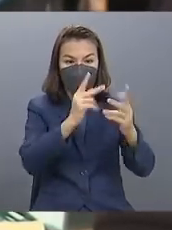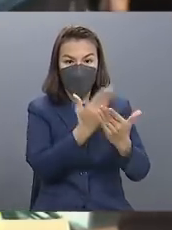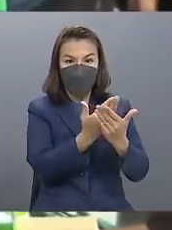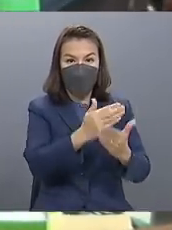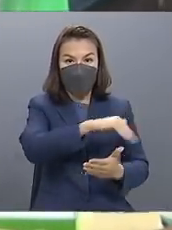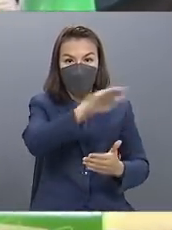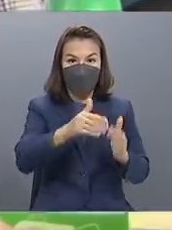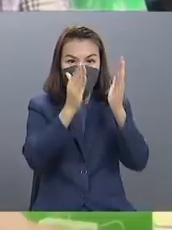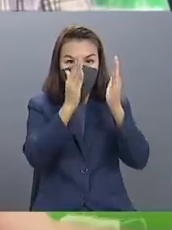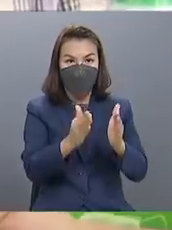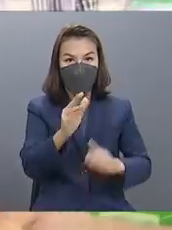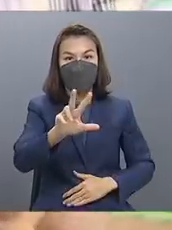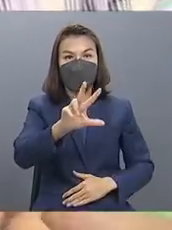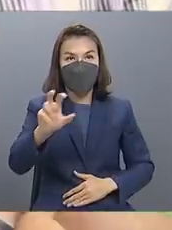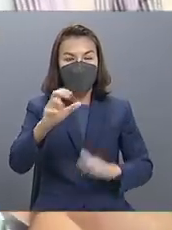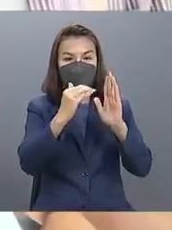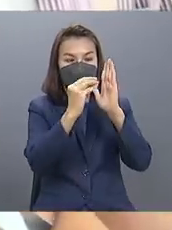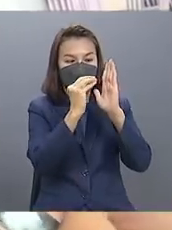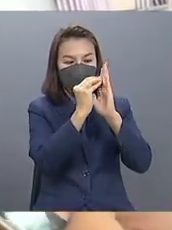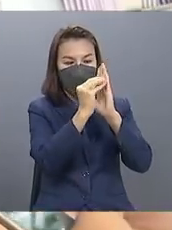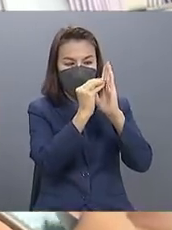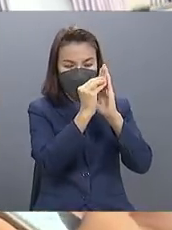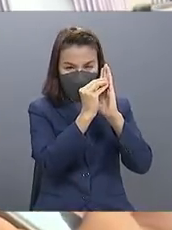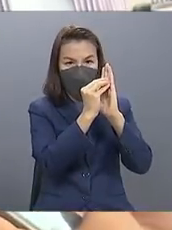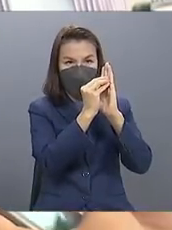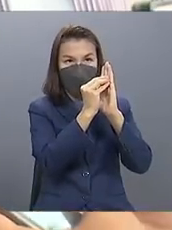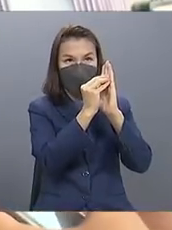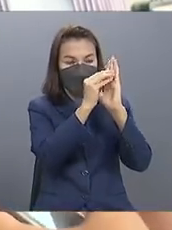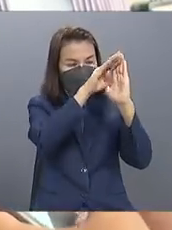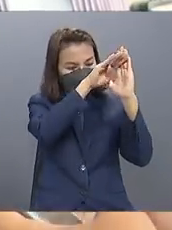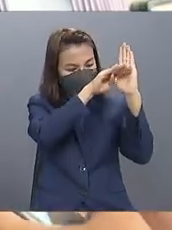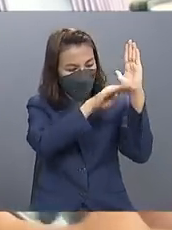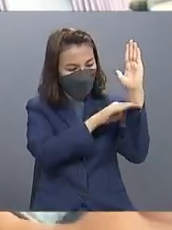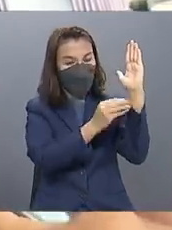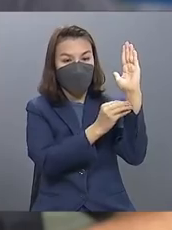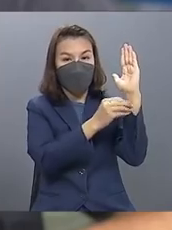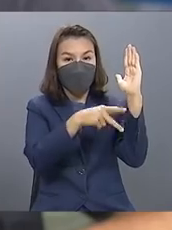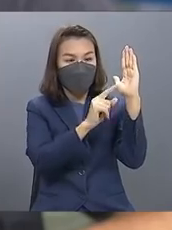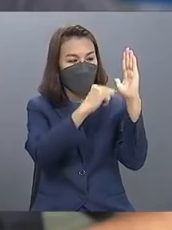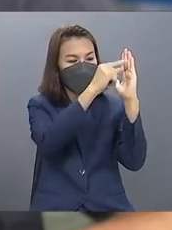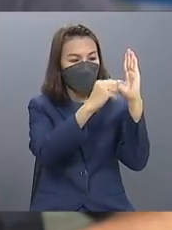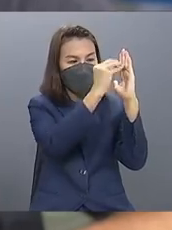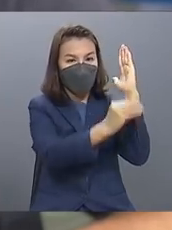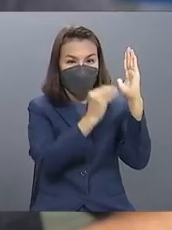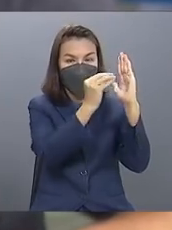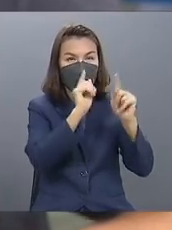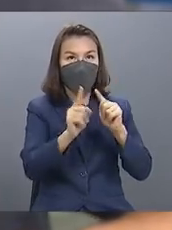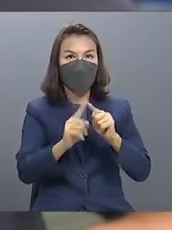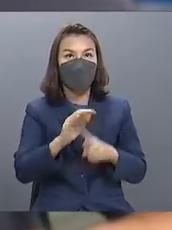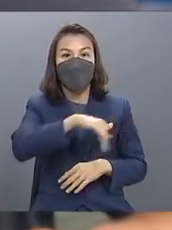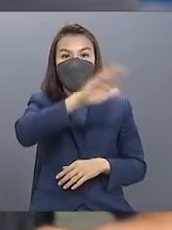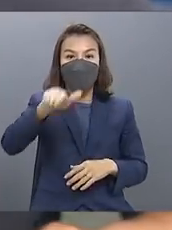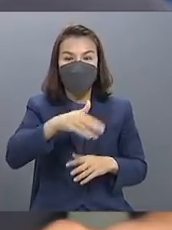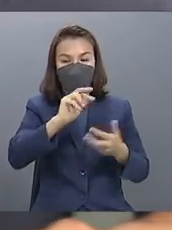ครับจากพื้นที่ภาคเหนือตอนล่างไล่ลงมาจนถึงจังหวัดประจวบคีรีขันธ์เกษตรกรรายย่อยแต่ละคนที่เดือดร้อนนะครับเฉลี่ย Miniในการทำเกษตร